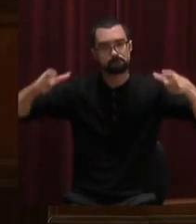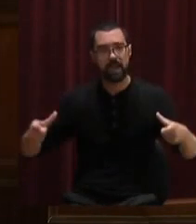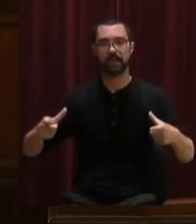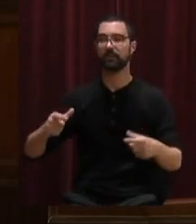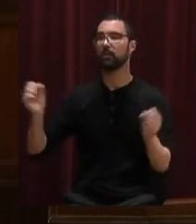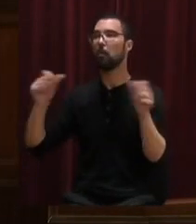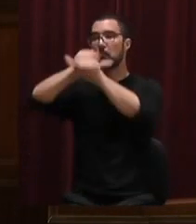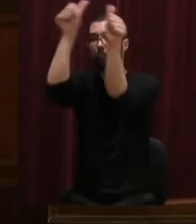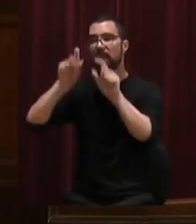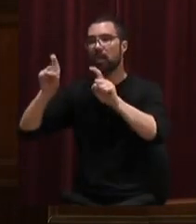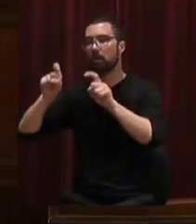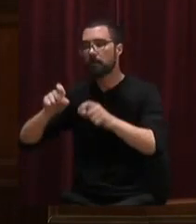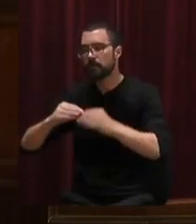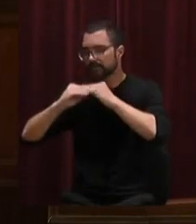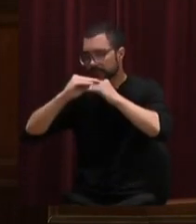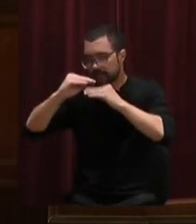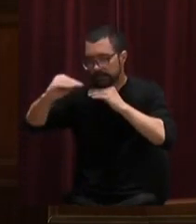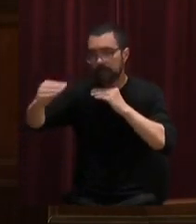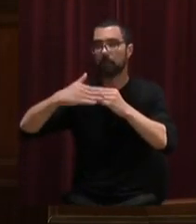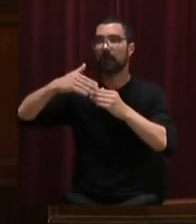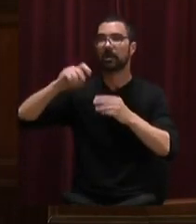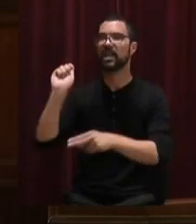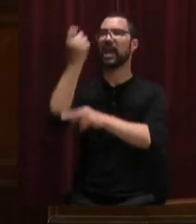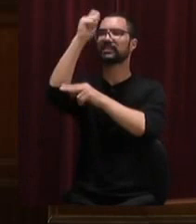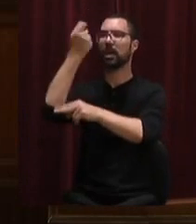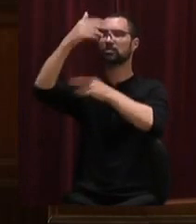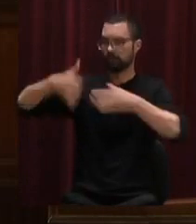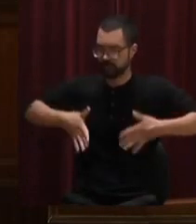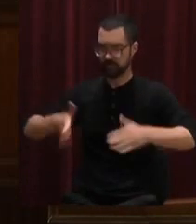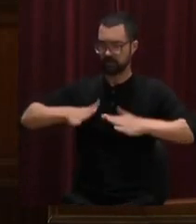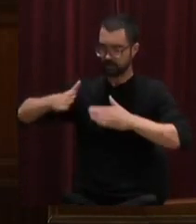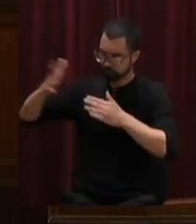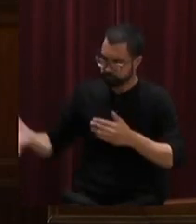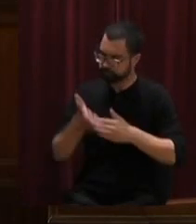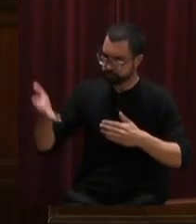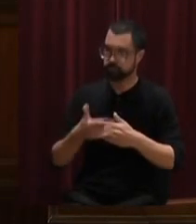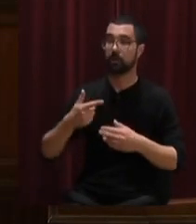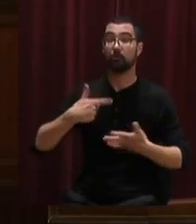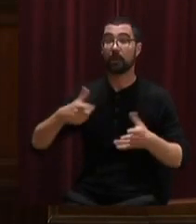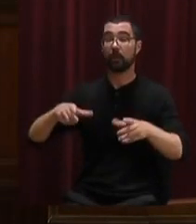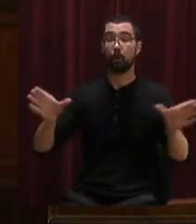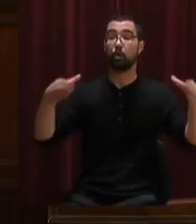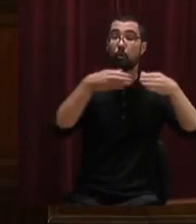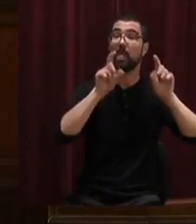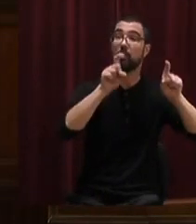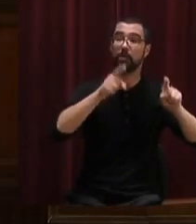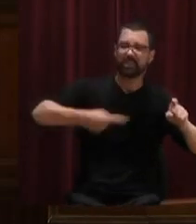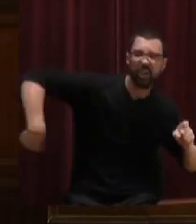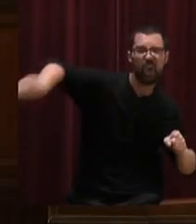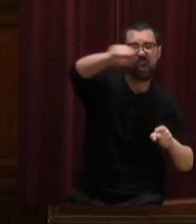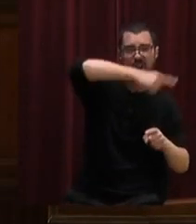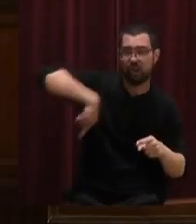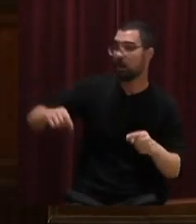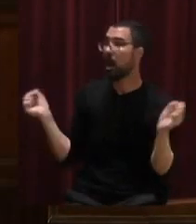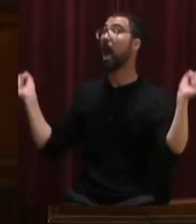model educatiu més estable que garanteixi l'èxit de les generacions futures, pactem en la comunitat educativa una llei que assumim com a pròpia la majoria de